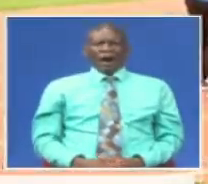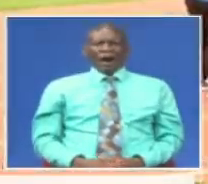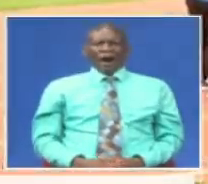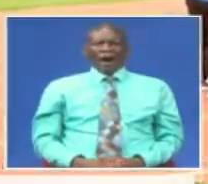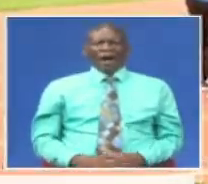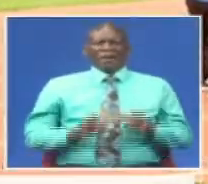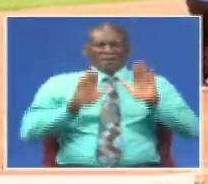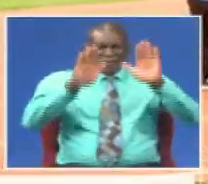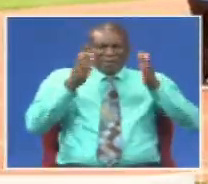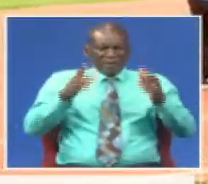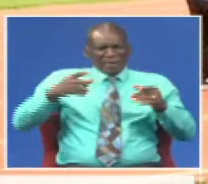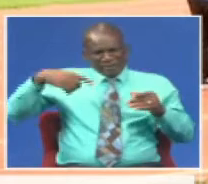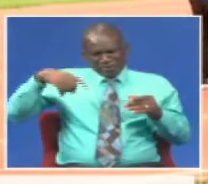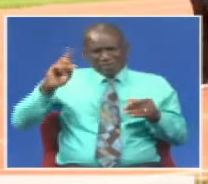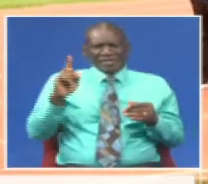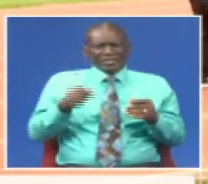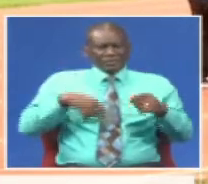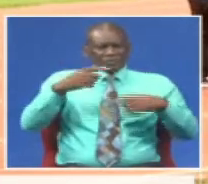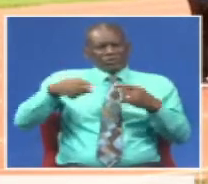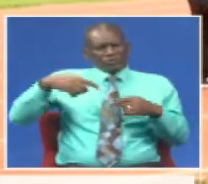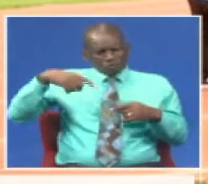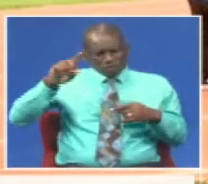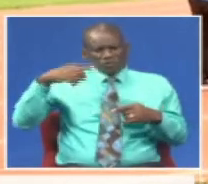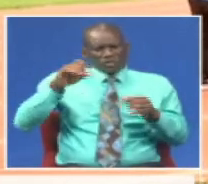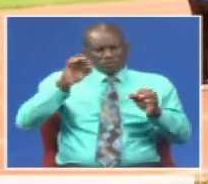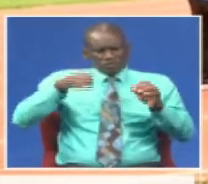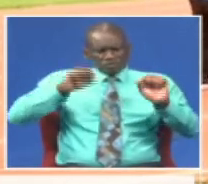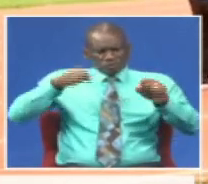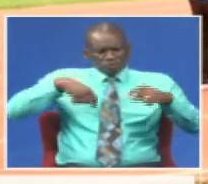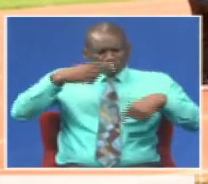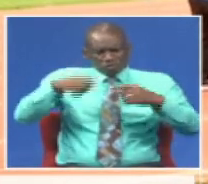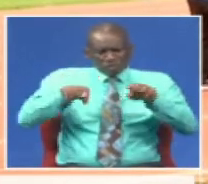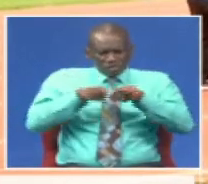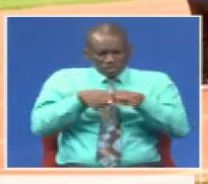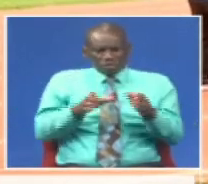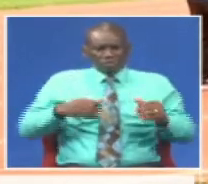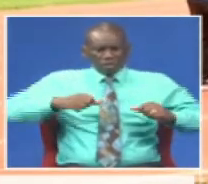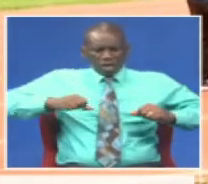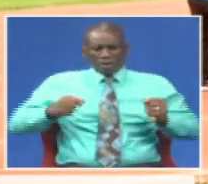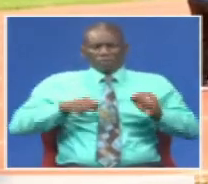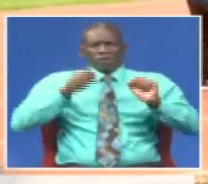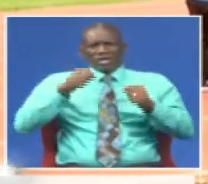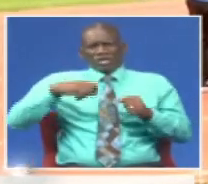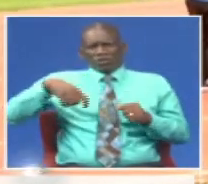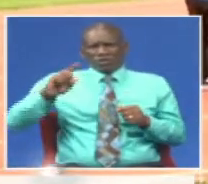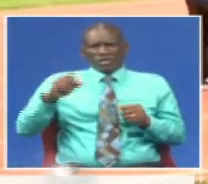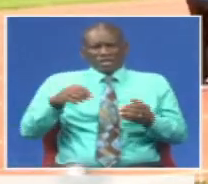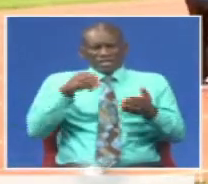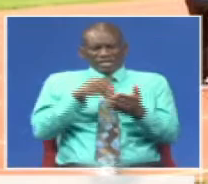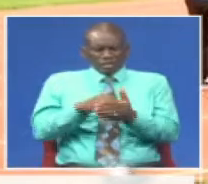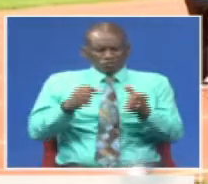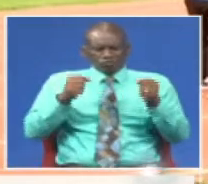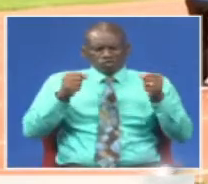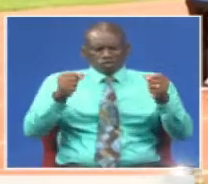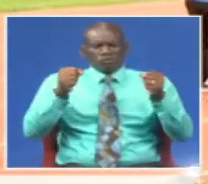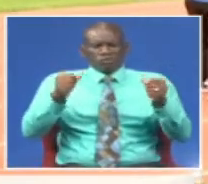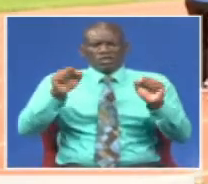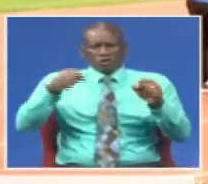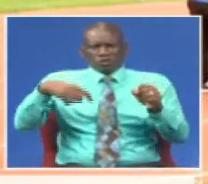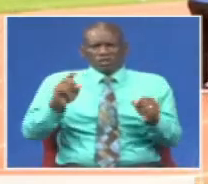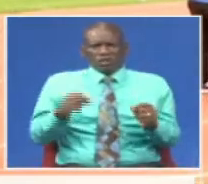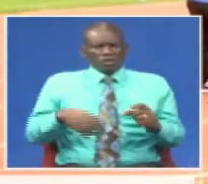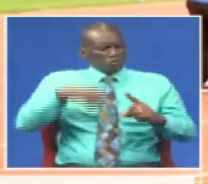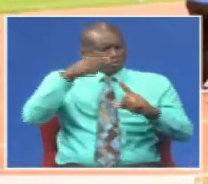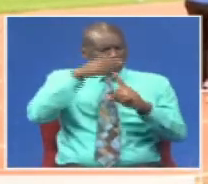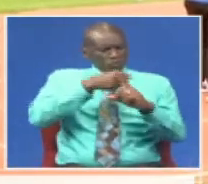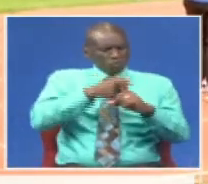La muhimu ni kushinda, kuendelea kushinda. Kama tutaweza kuendelea hivyo, nafurahia. Tunaweza pata ushindi tena tutetee. But tunatetea